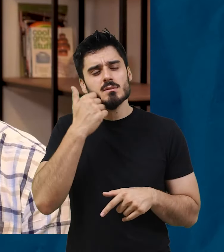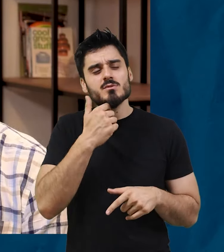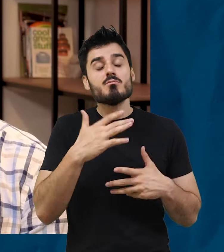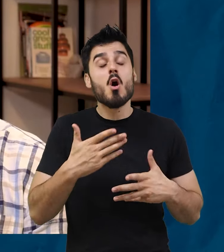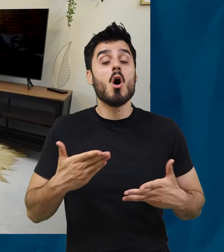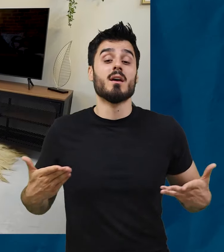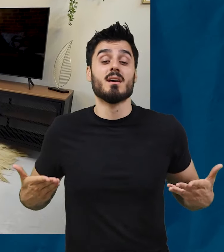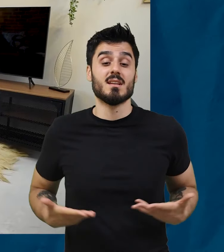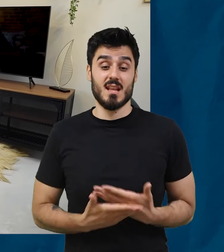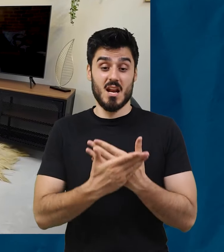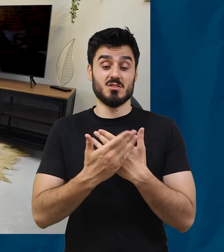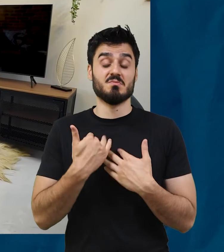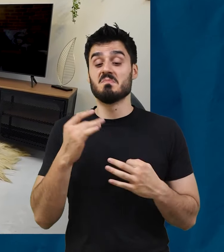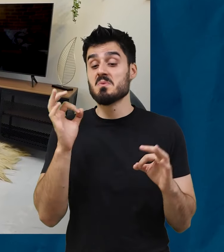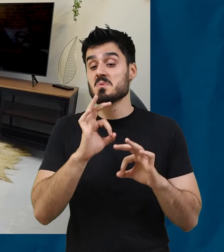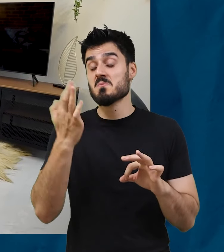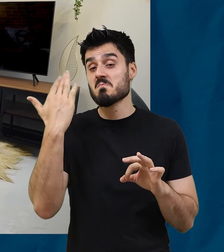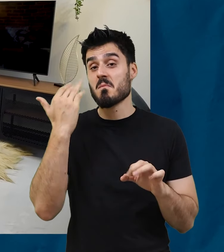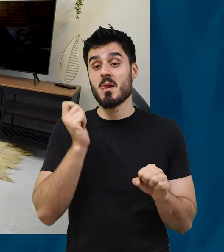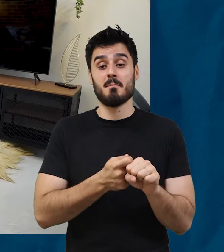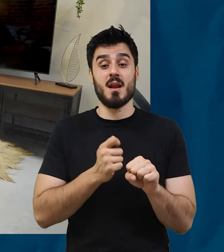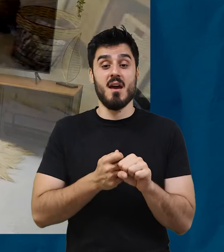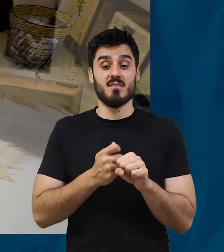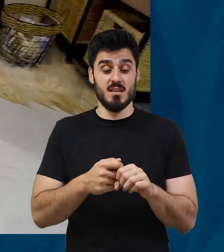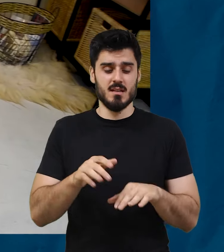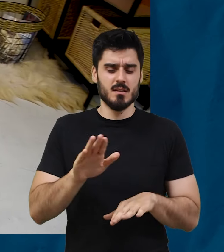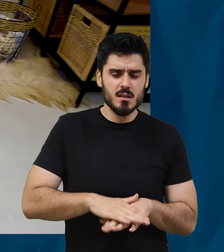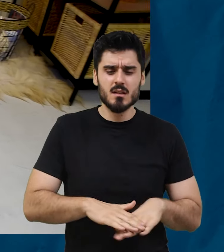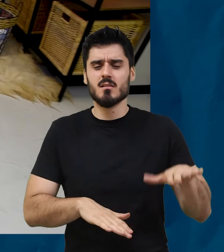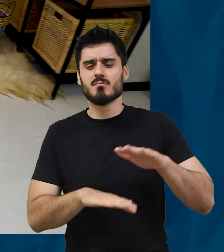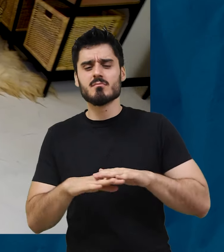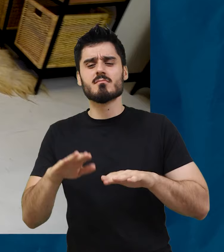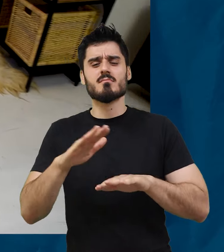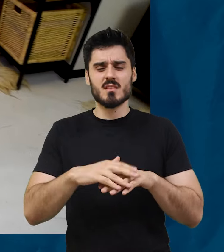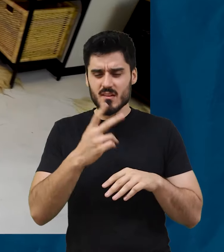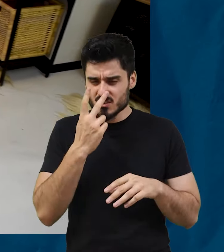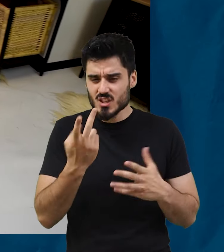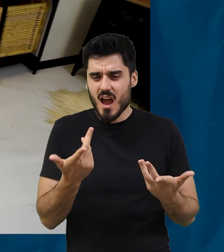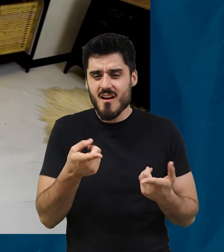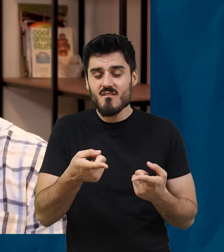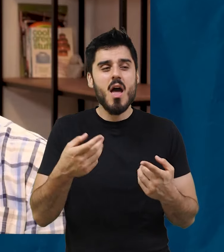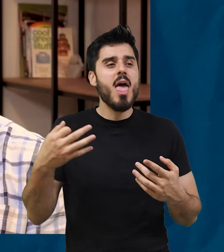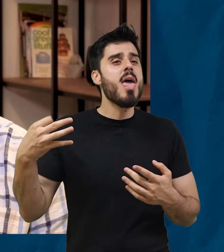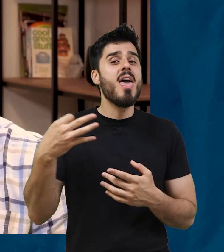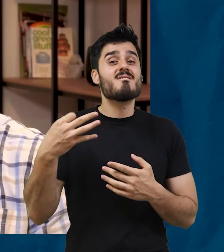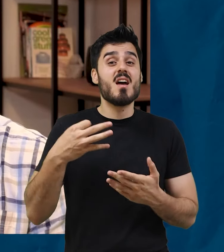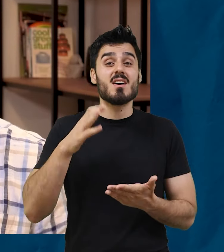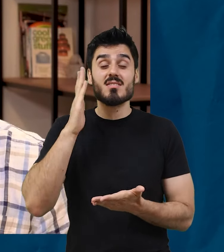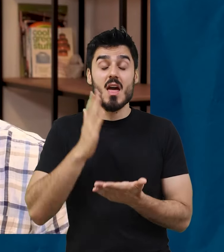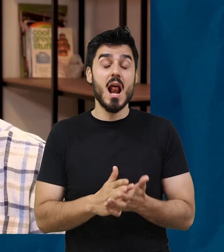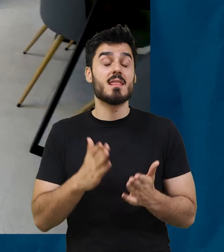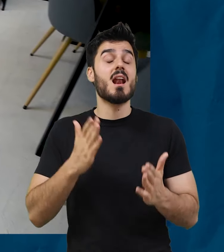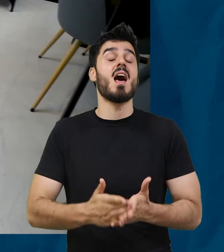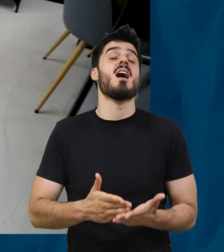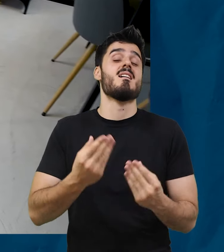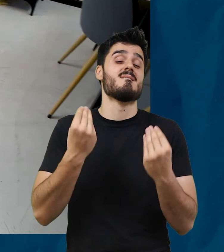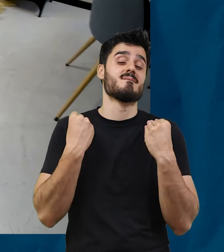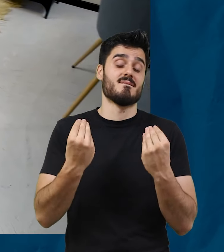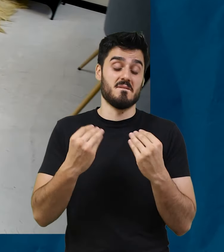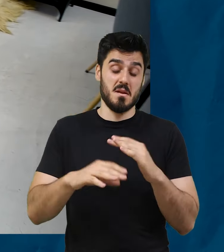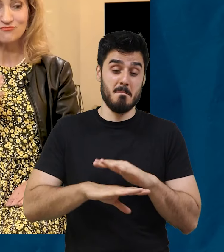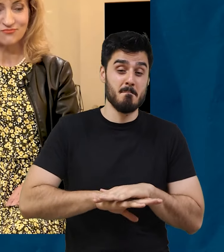доста интересно, тъй като аз не съм правил такъв. Беше вълнуващо слой след слой, виждаш какъв е ефекта, виждаш какво се постига, накрая резултатът е вау.